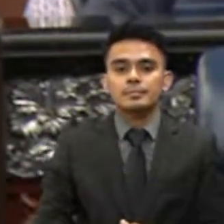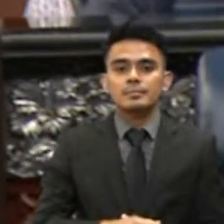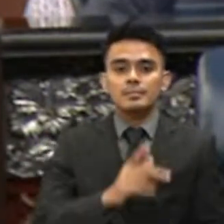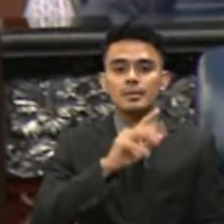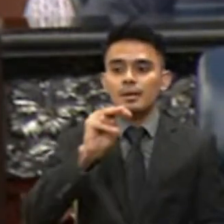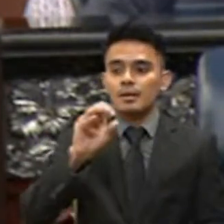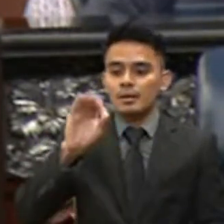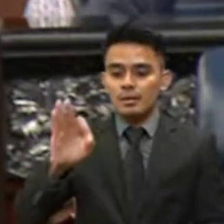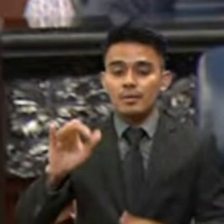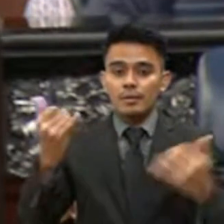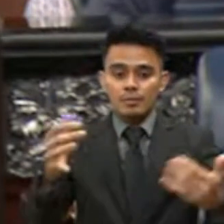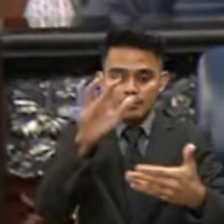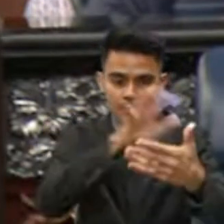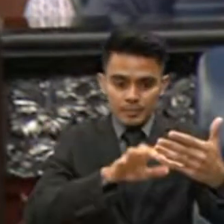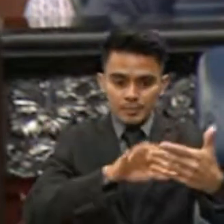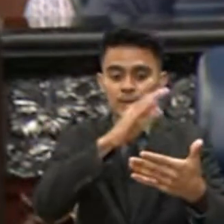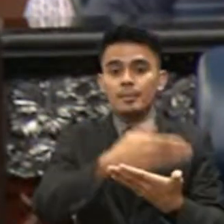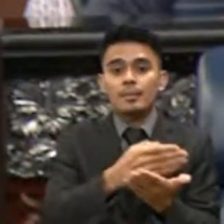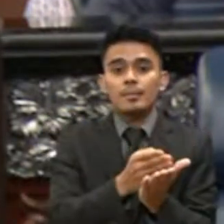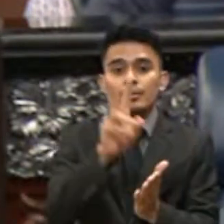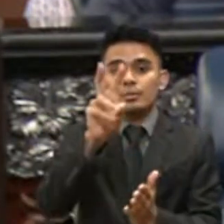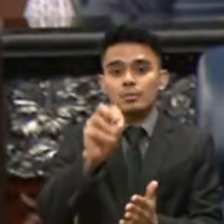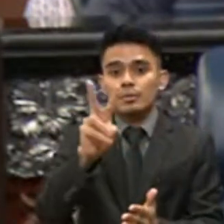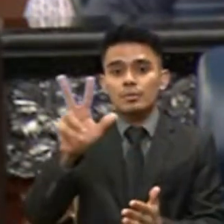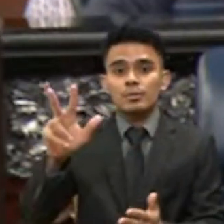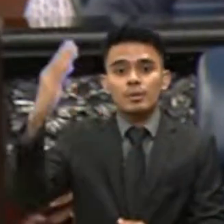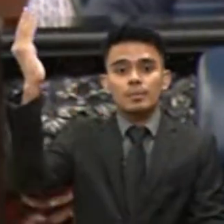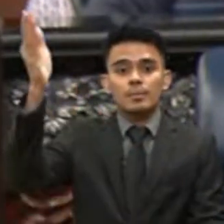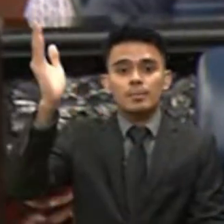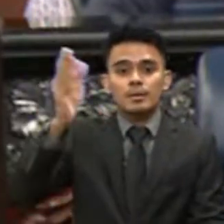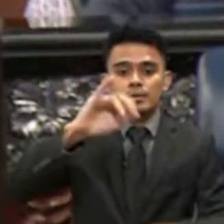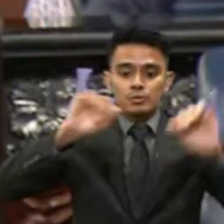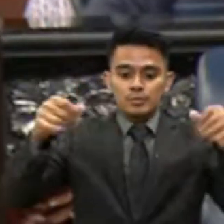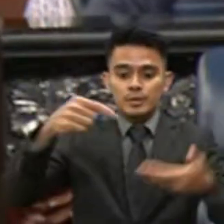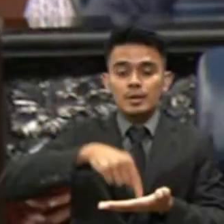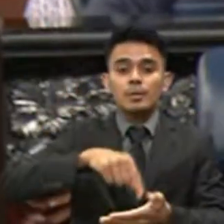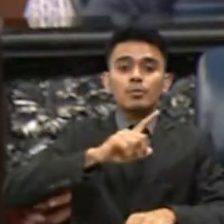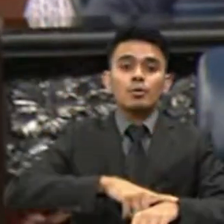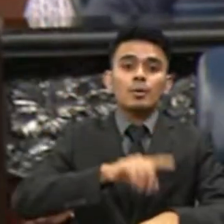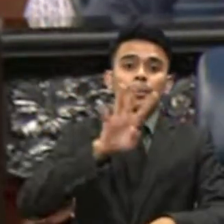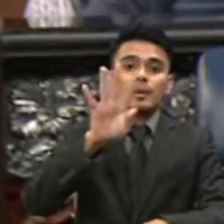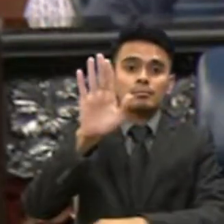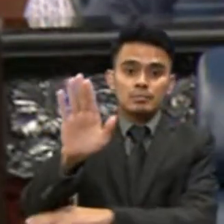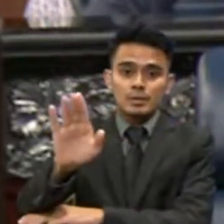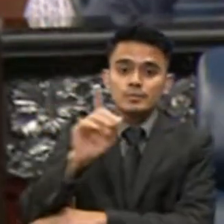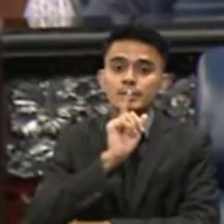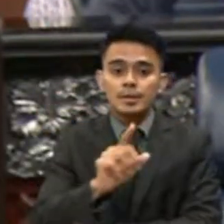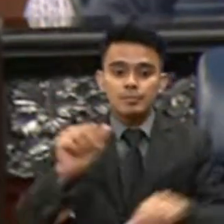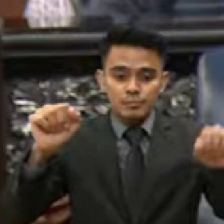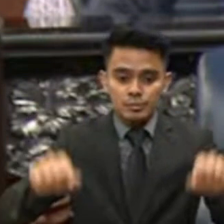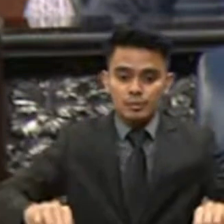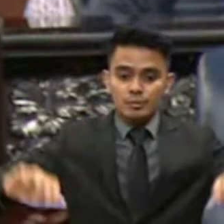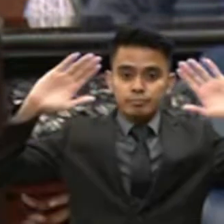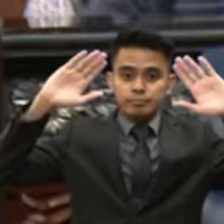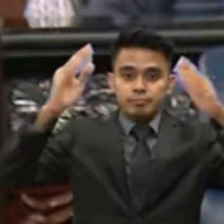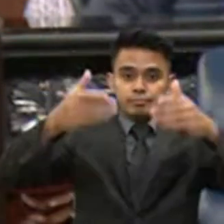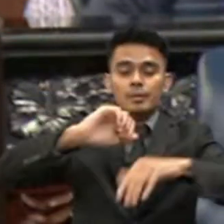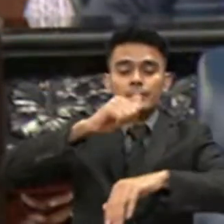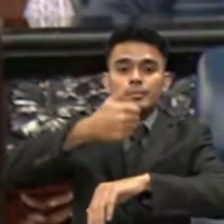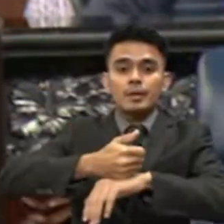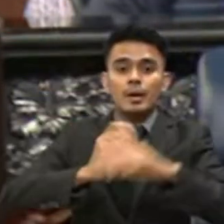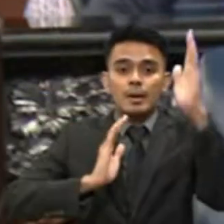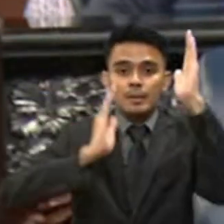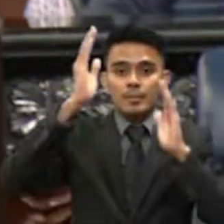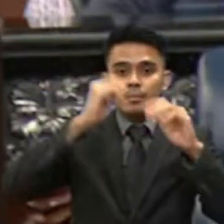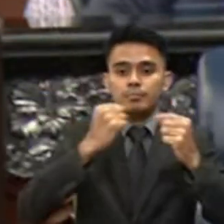belanjaan 2023 yang akan dibentang pada Jumat ini pukul empat petang tentunya akan memberi tumpuan kepada pembinaan